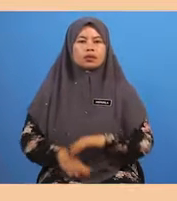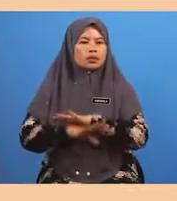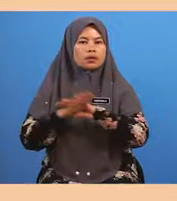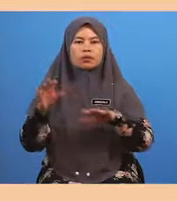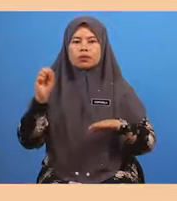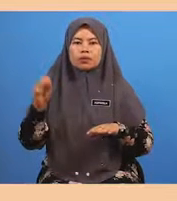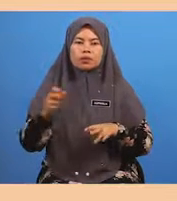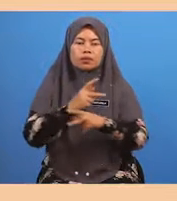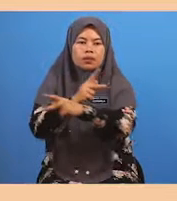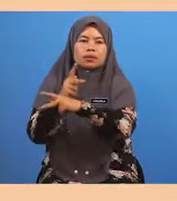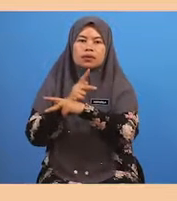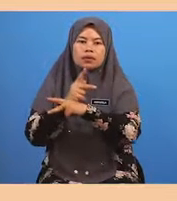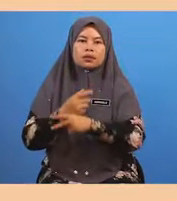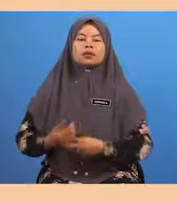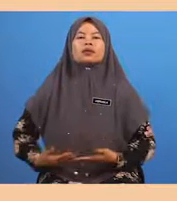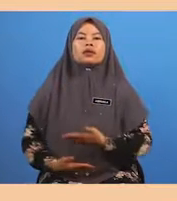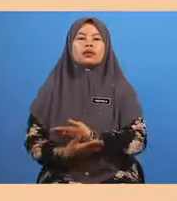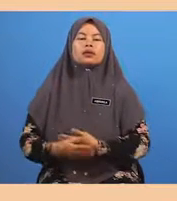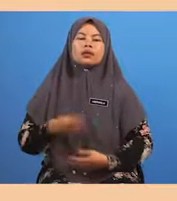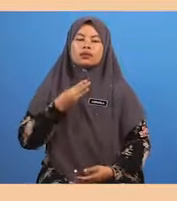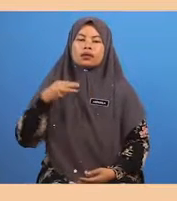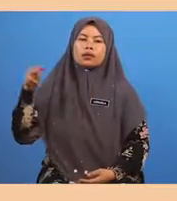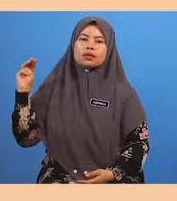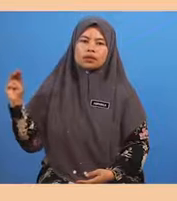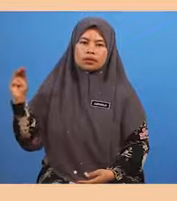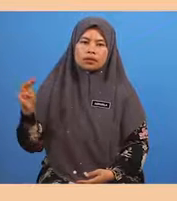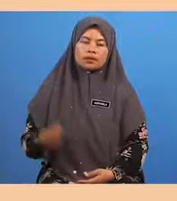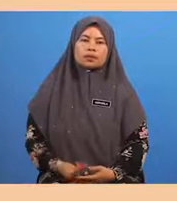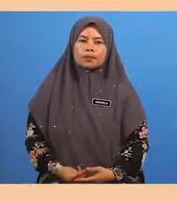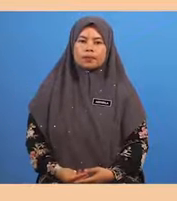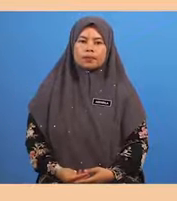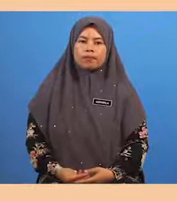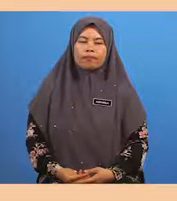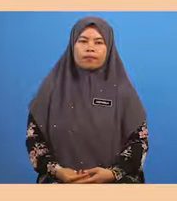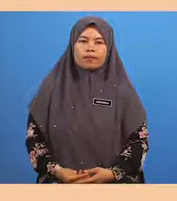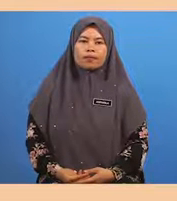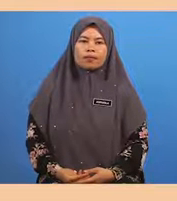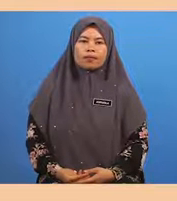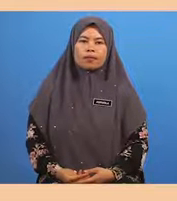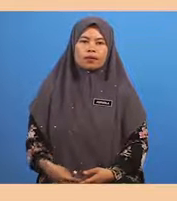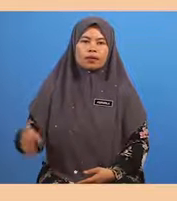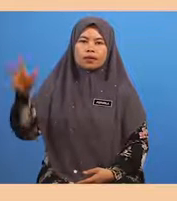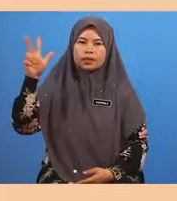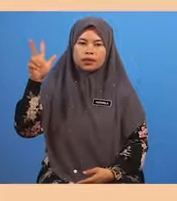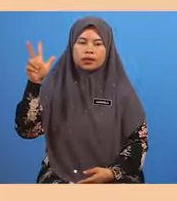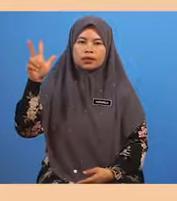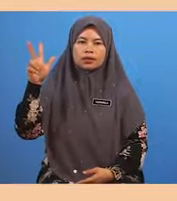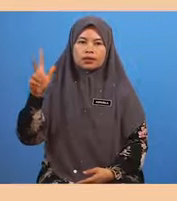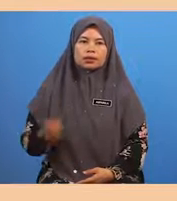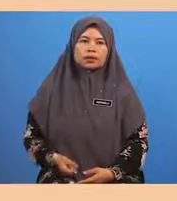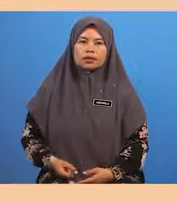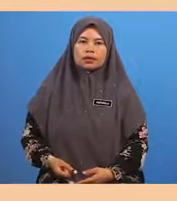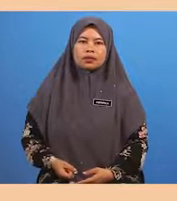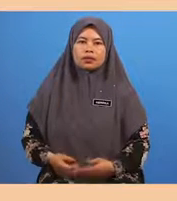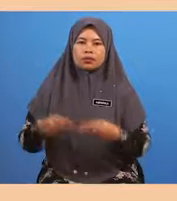boleh diserahkan kepada keluarga angkat untuk dibesarkan dengan lebih baik lagi. Hikmah yang ketiga pula,